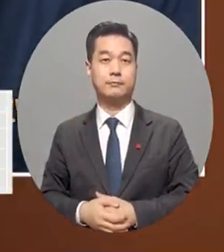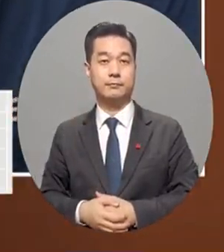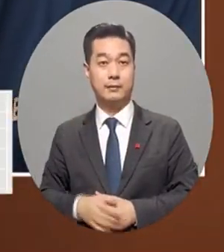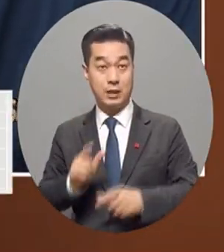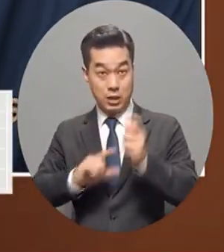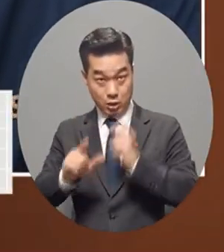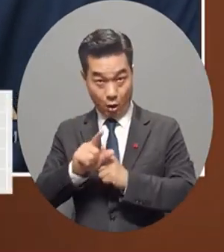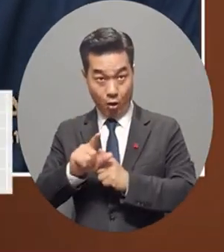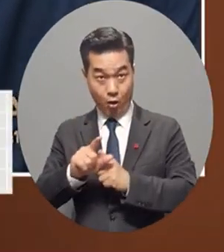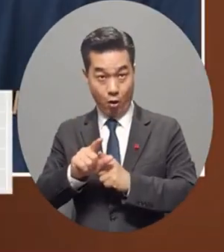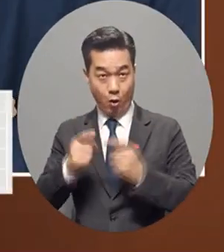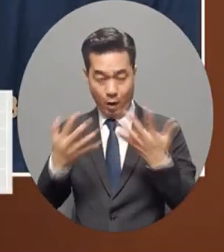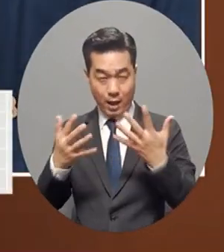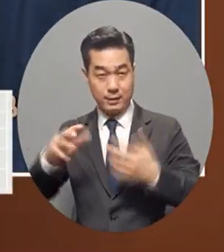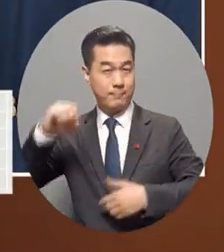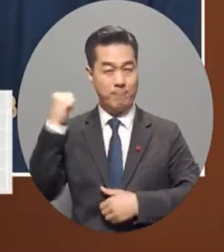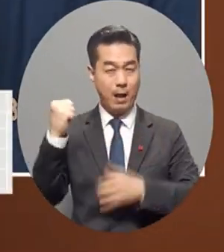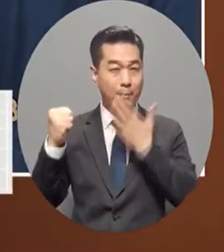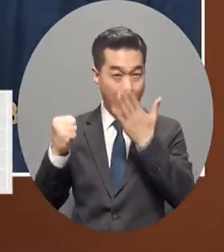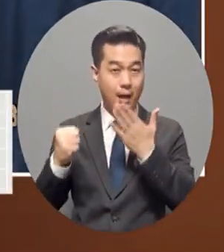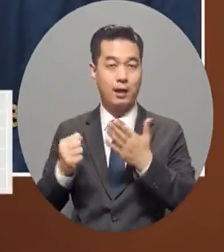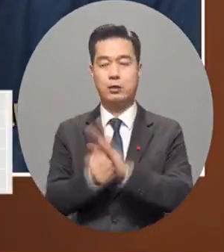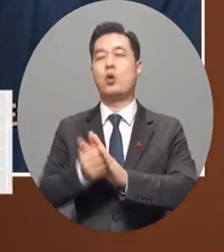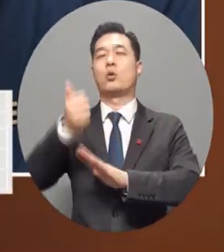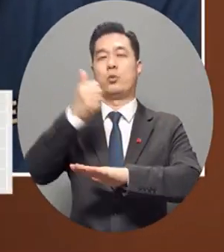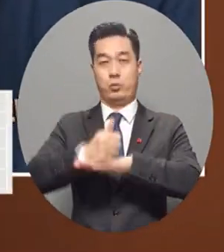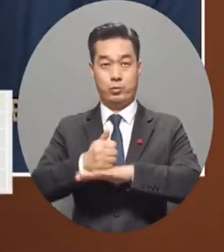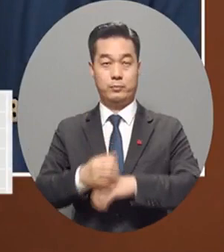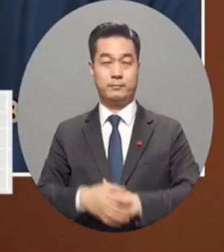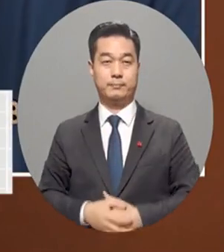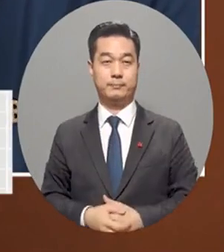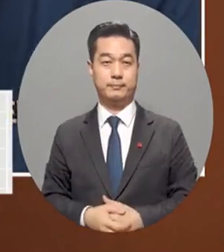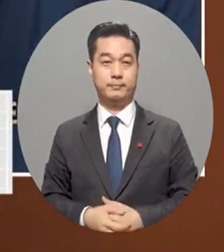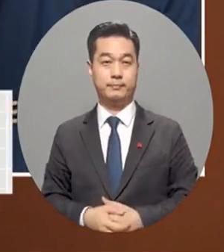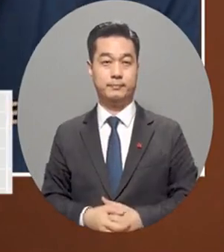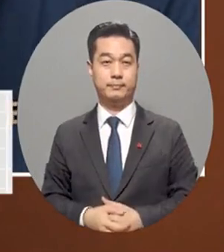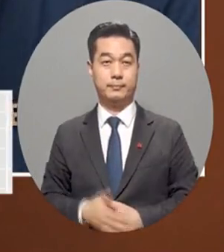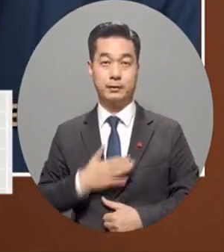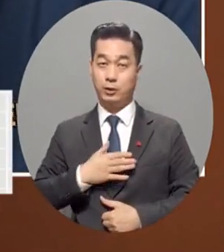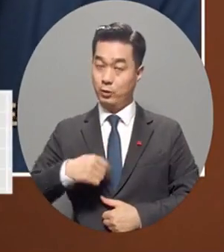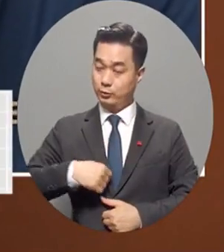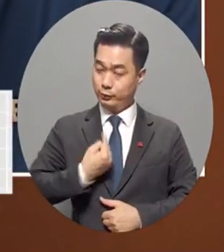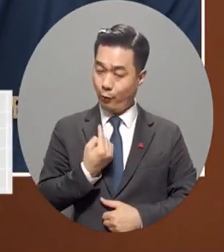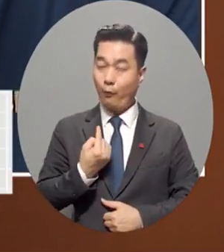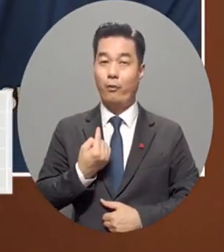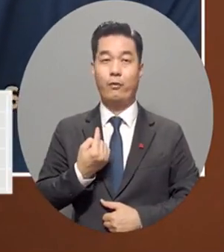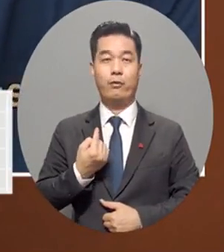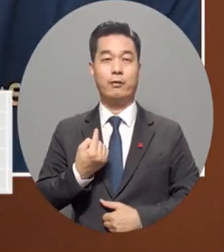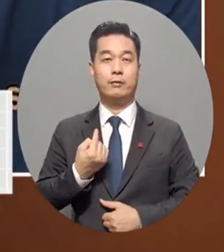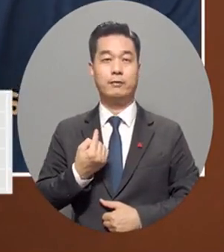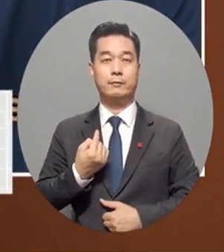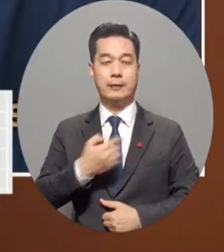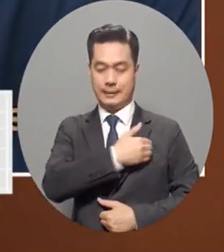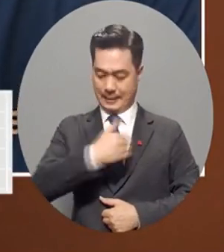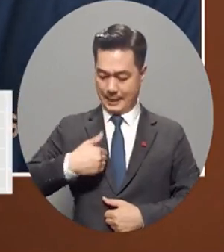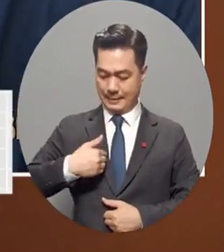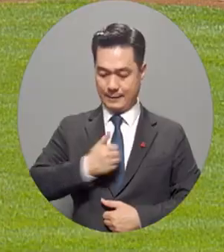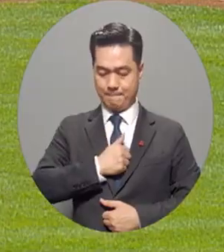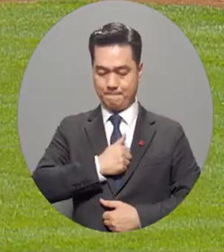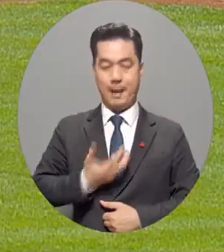많이 떠지는 것 같아요. 거기서 또 성공을 거듭하고 그러면서 저 자신도 좀 스스로 자신감을 갖게